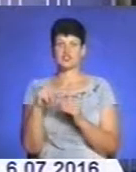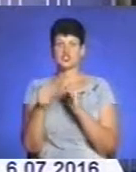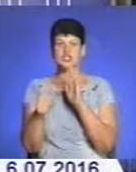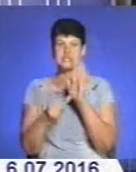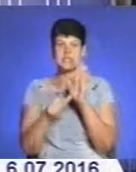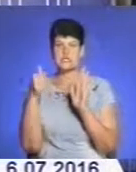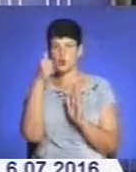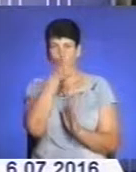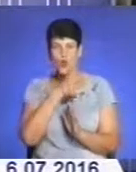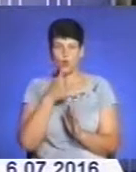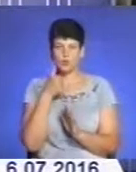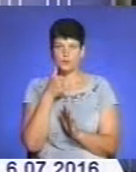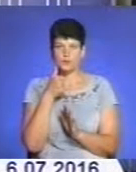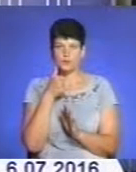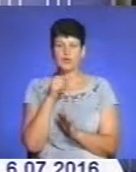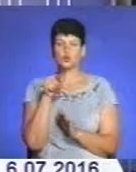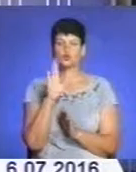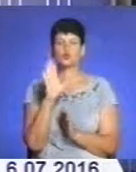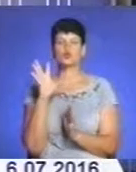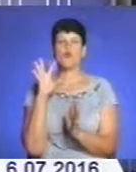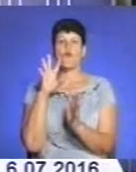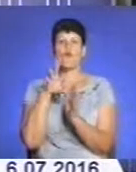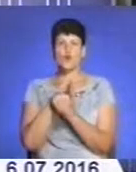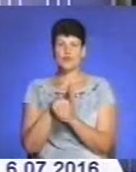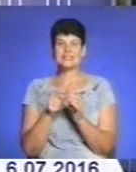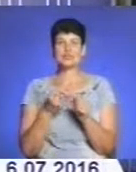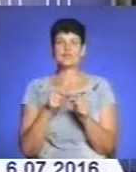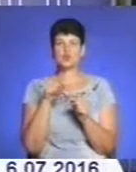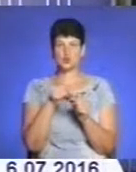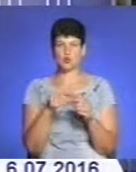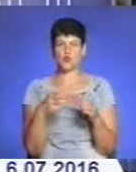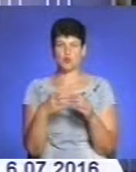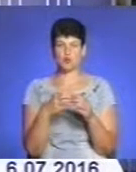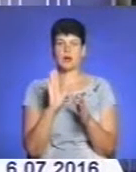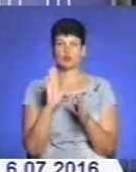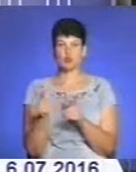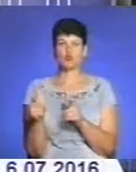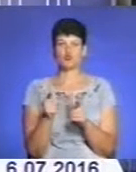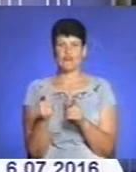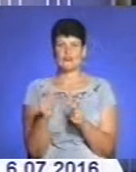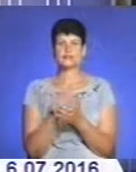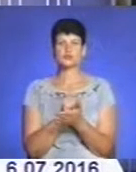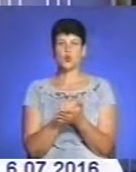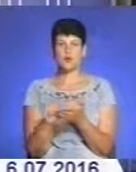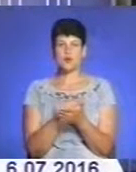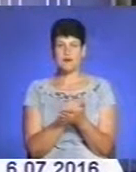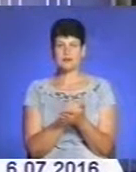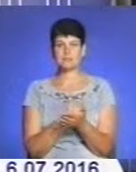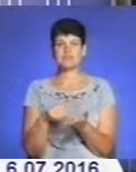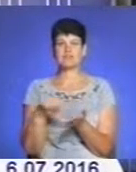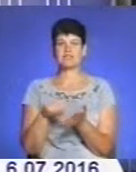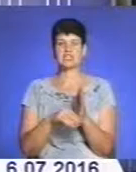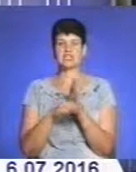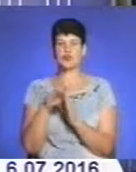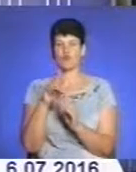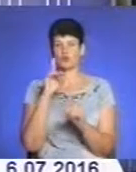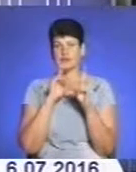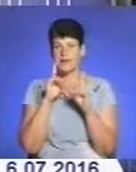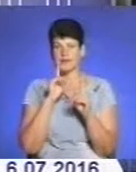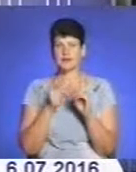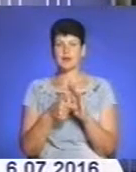2016 року. Тут будуть входити у цю групу, яка буде готувати відповідні документи, представники Верховної Ради, Кабінету